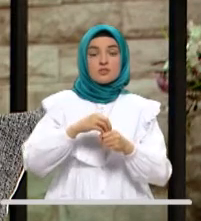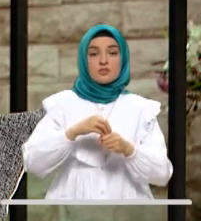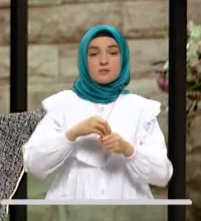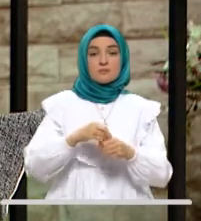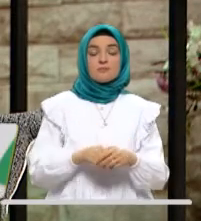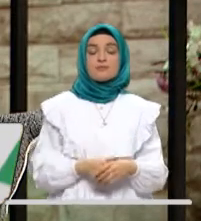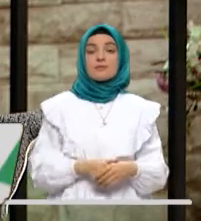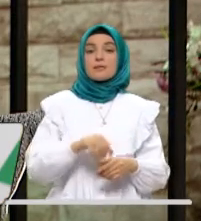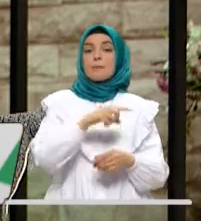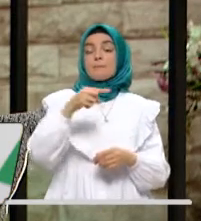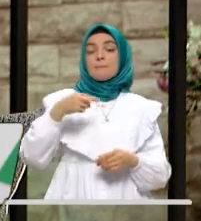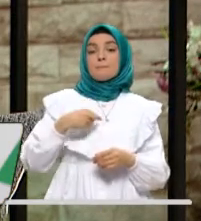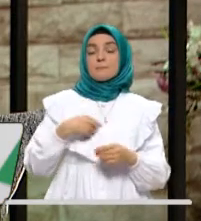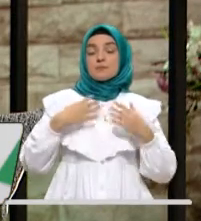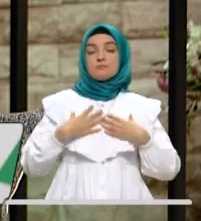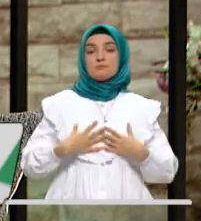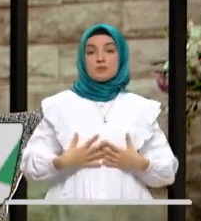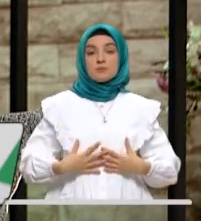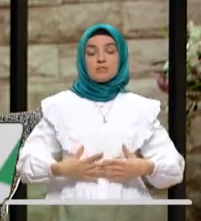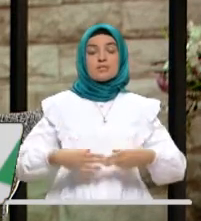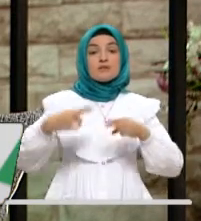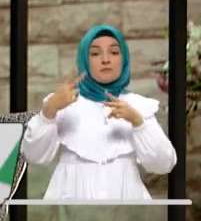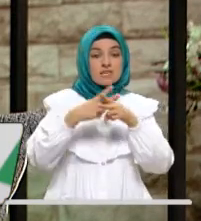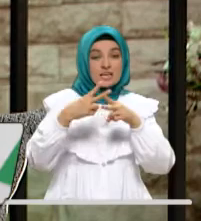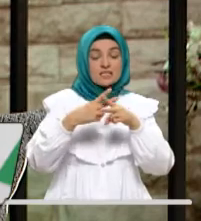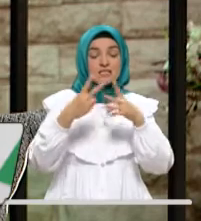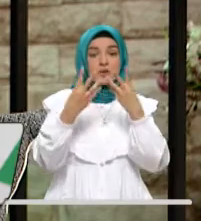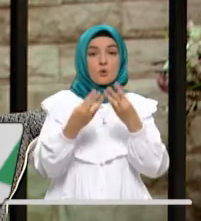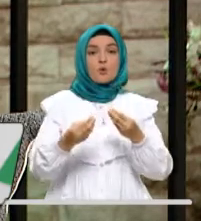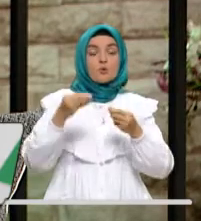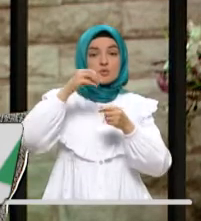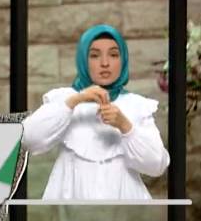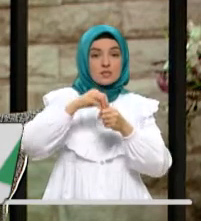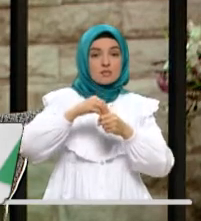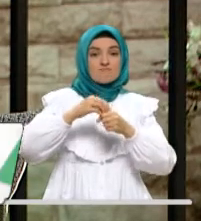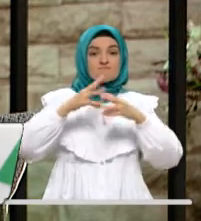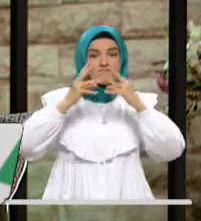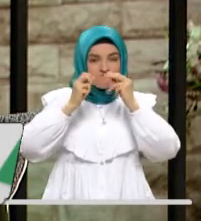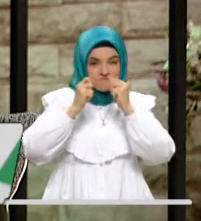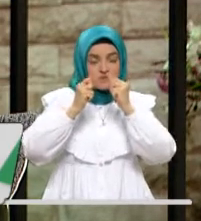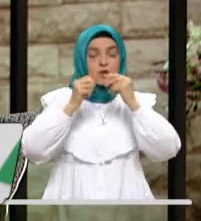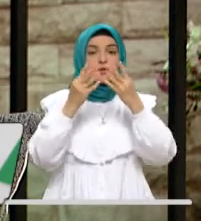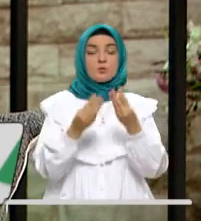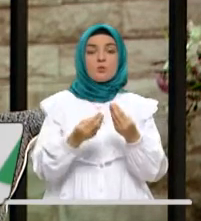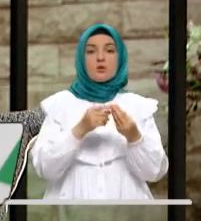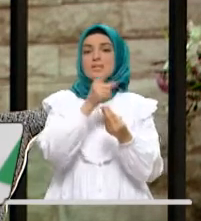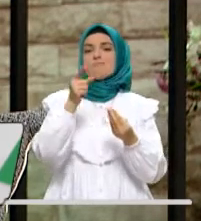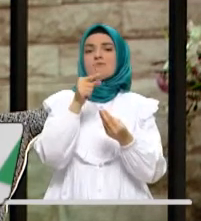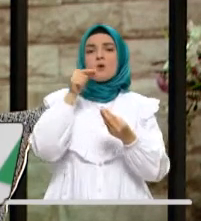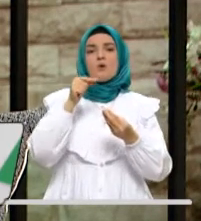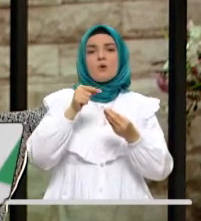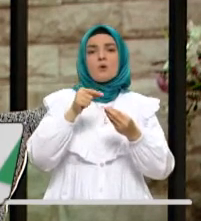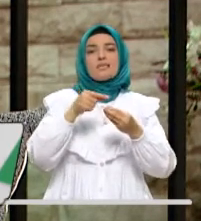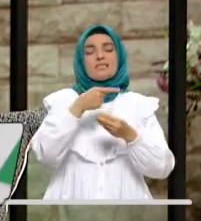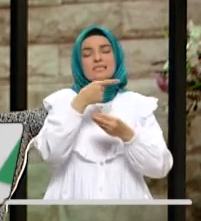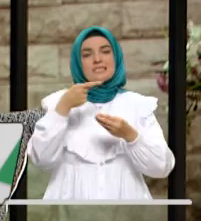yüklü. Bizim çamaşırımız elektrik yüklü olduğu zaman hani o yüzden daha sertleşiyor. Pozitif yükle siz o elektriği